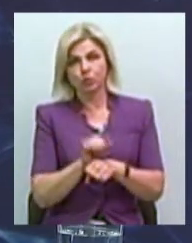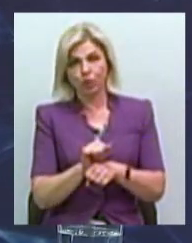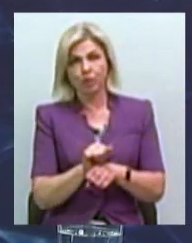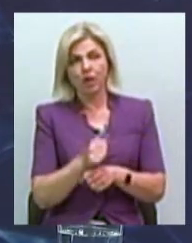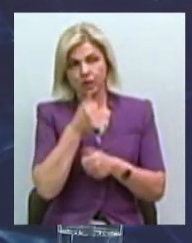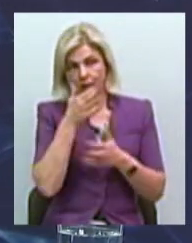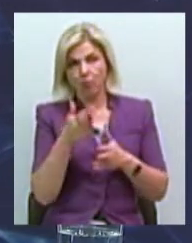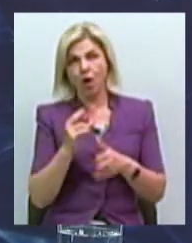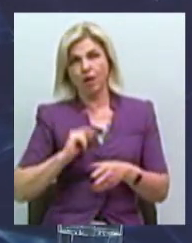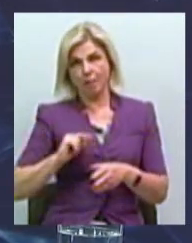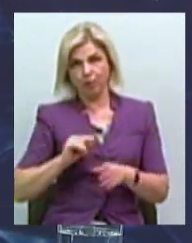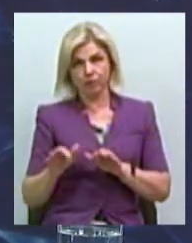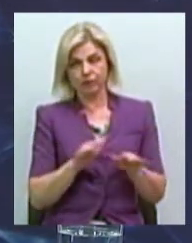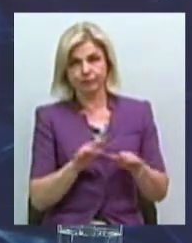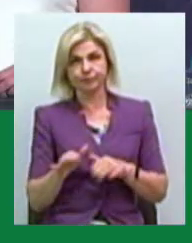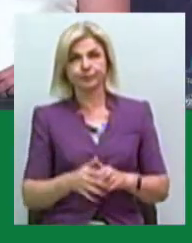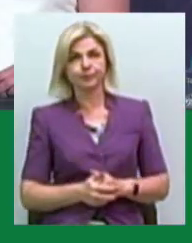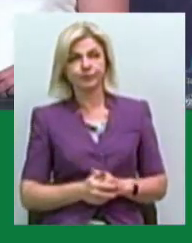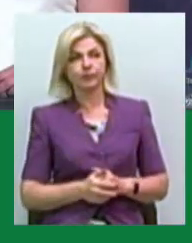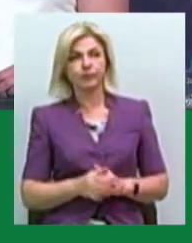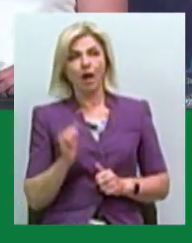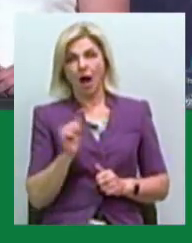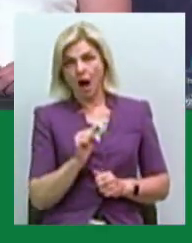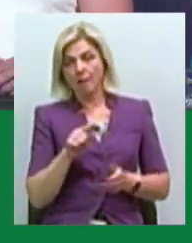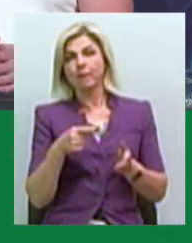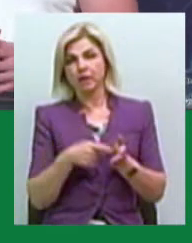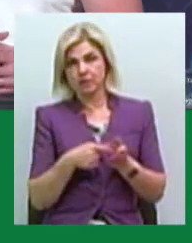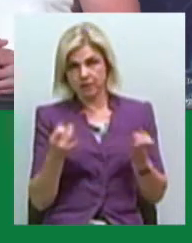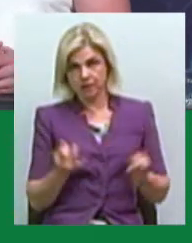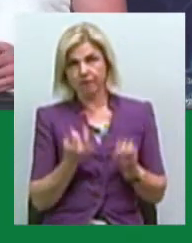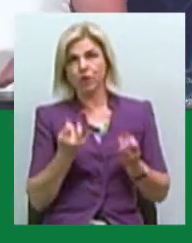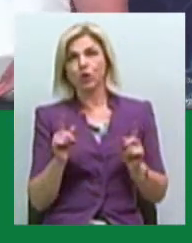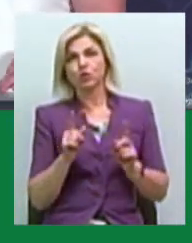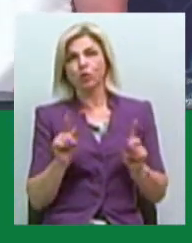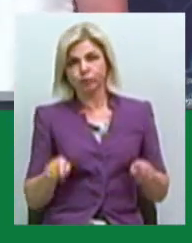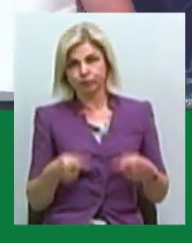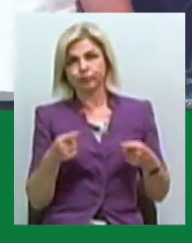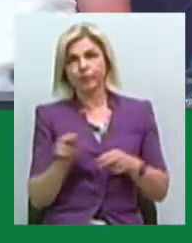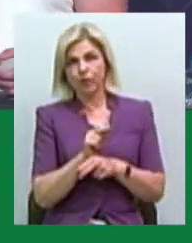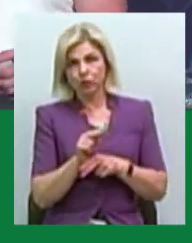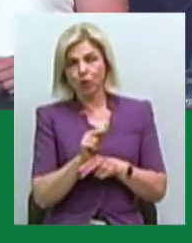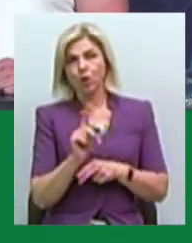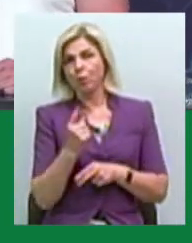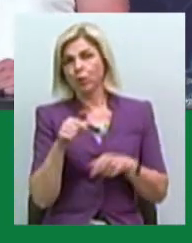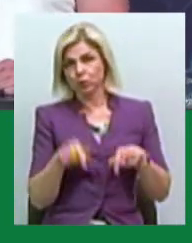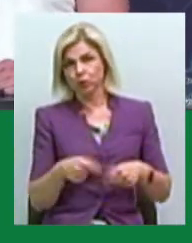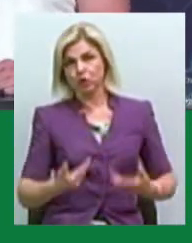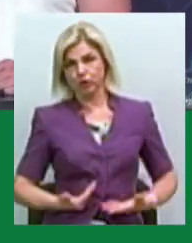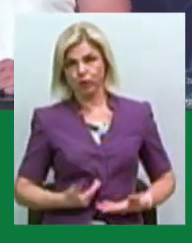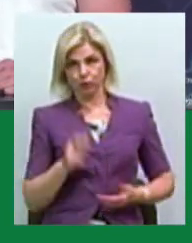вести свою діяльність, так? Або так. Перехід, а місто зацікавлено в тому, щоб відновлювати інфраструктуру, тому що тут живуть містяни, так само